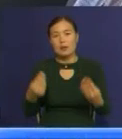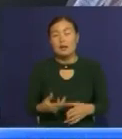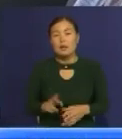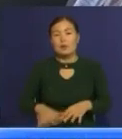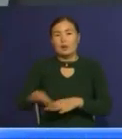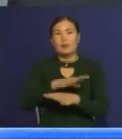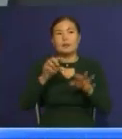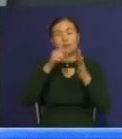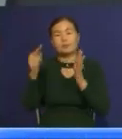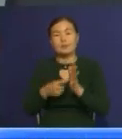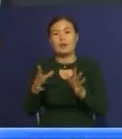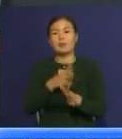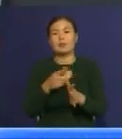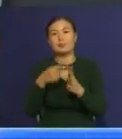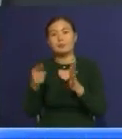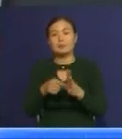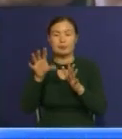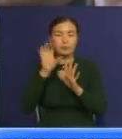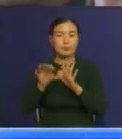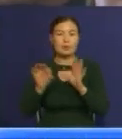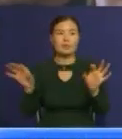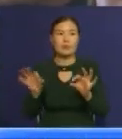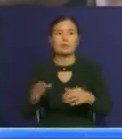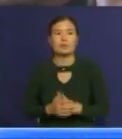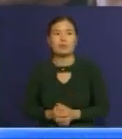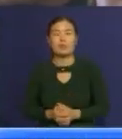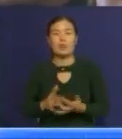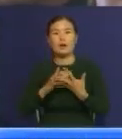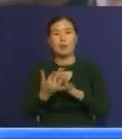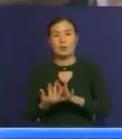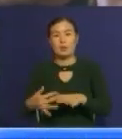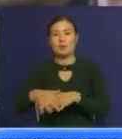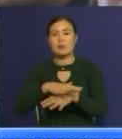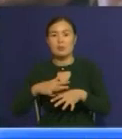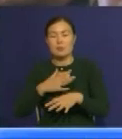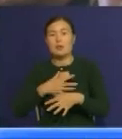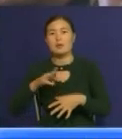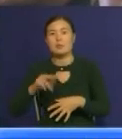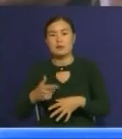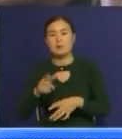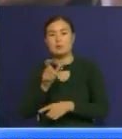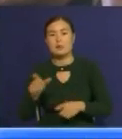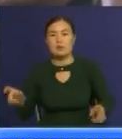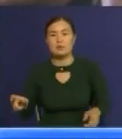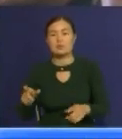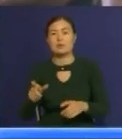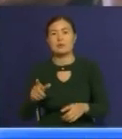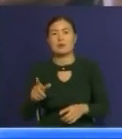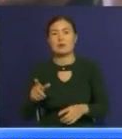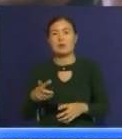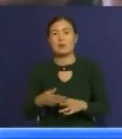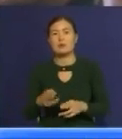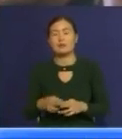сөз алды, сұрағын қойып, көкейдегісін айтты. Алдым. Атамыз мал ұстамайтын адам жоқ, біреу десеу оннан